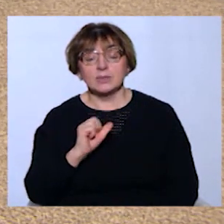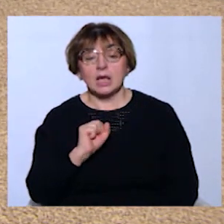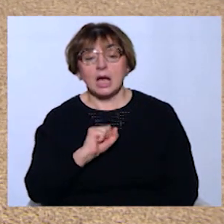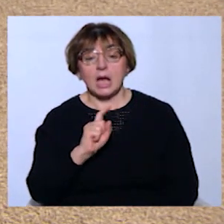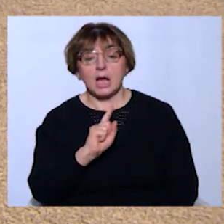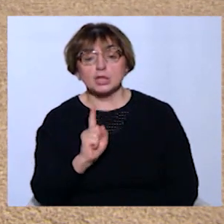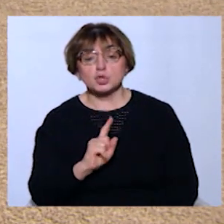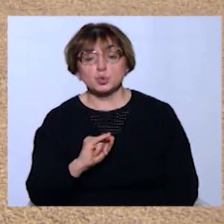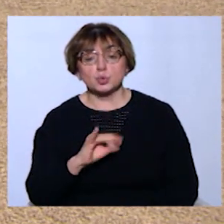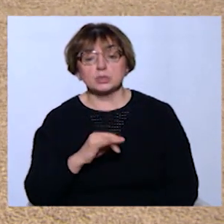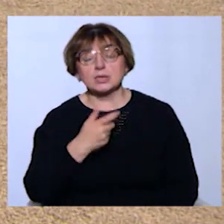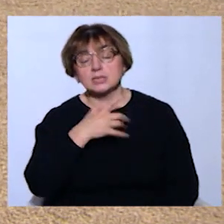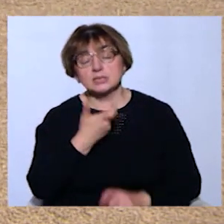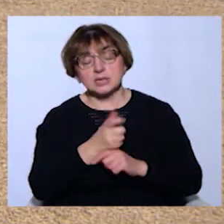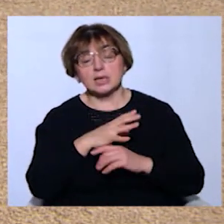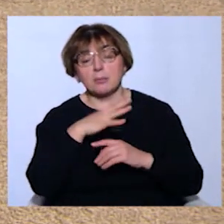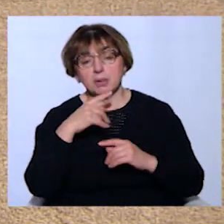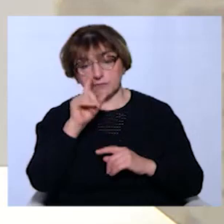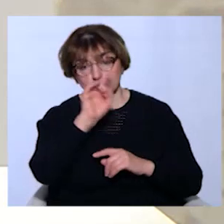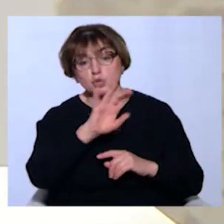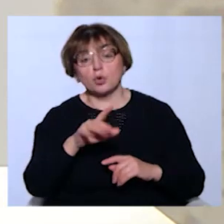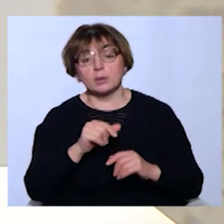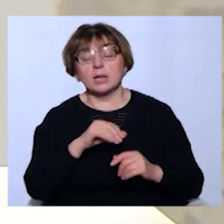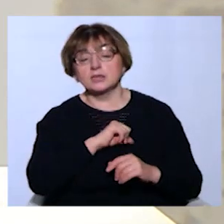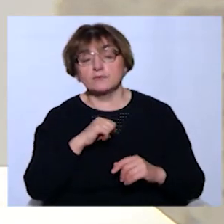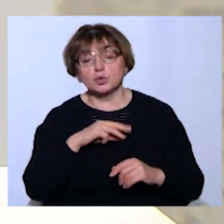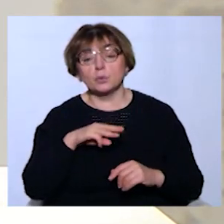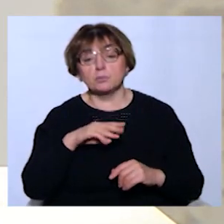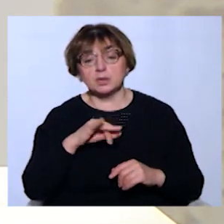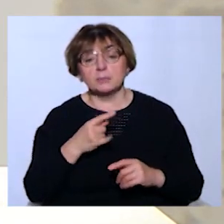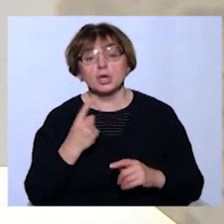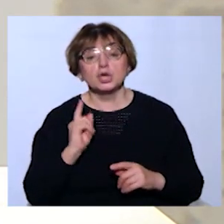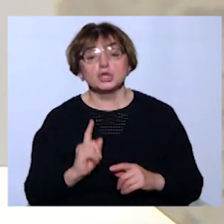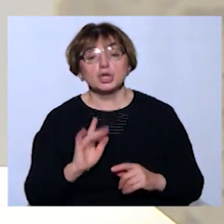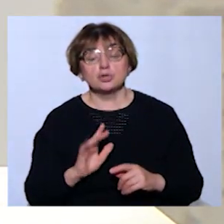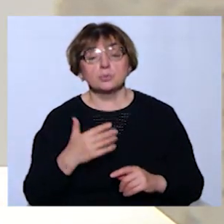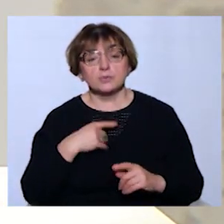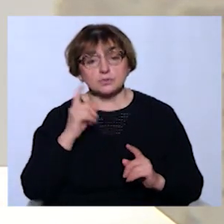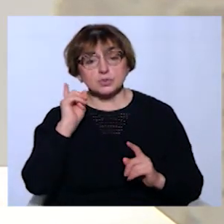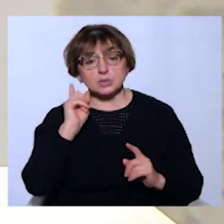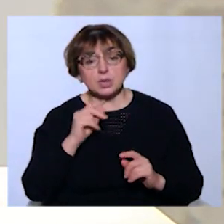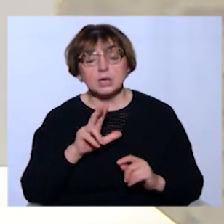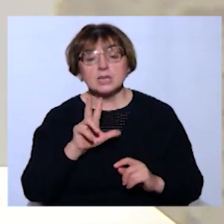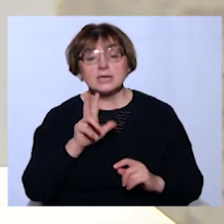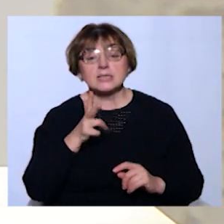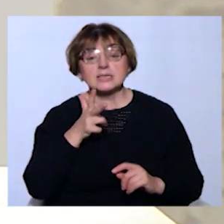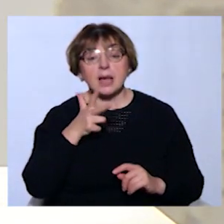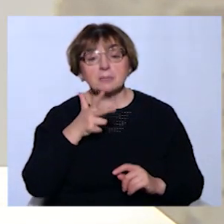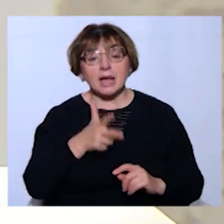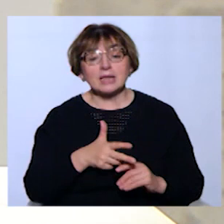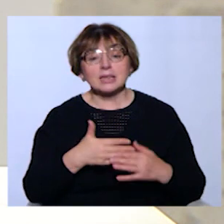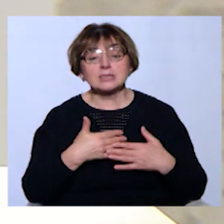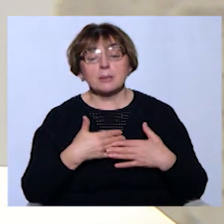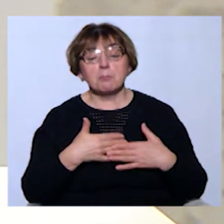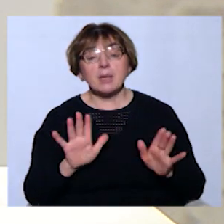აზურიტი და მრავალი ძალიან ბევრი ცნობილია მინერალებიდან. ჯერჯერობით ჩვენთვის ცნობილია 3000-ზე მეტი მინერალი